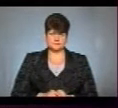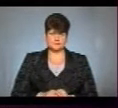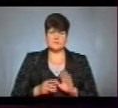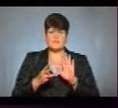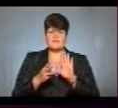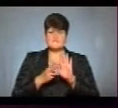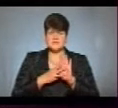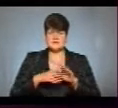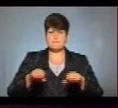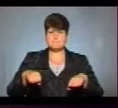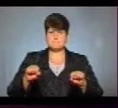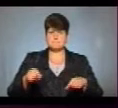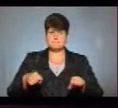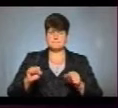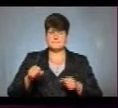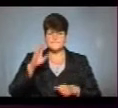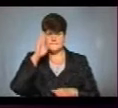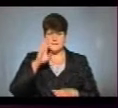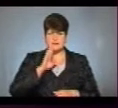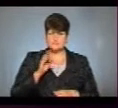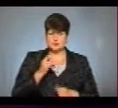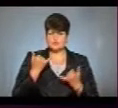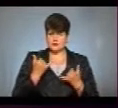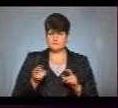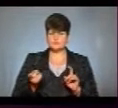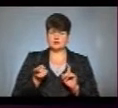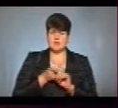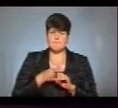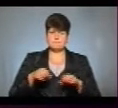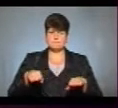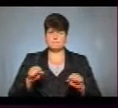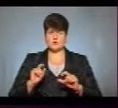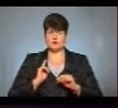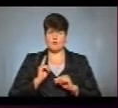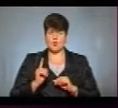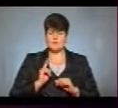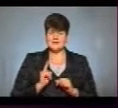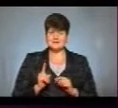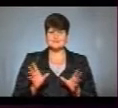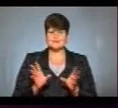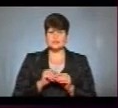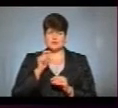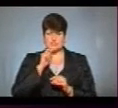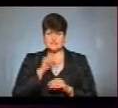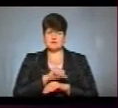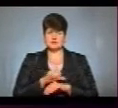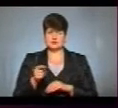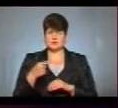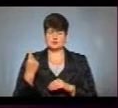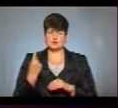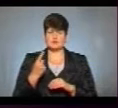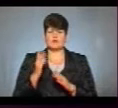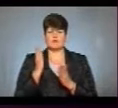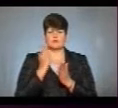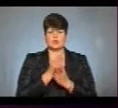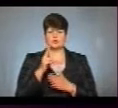8 байкерів Тернополя сьогодні долучилися до мотопробігу «За єдність України». На межі Тернопільської області в напрямку міста Дубне